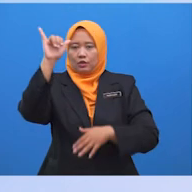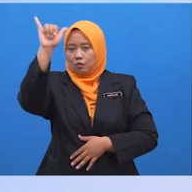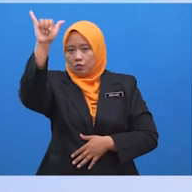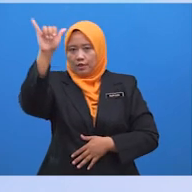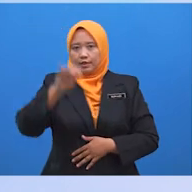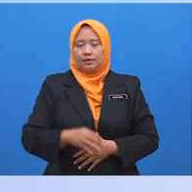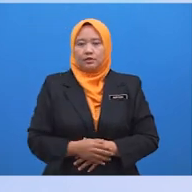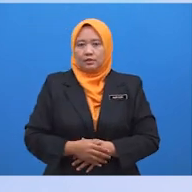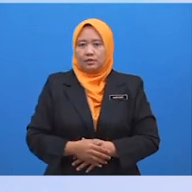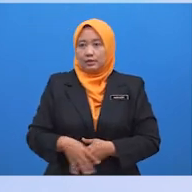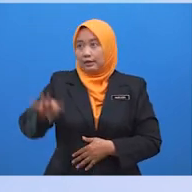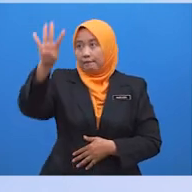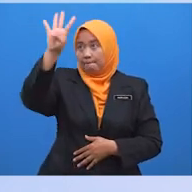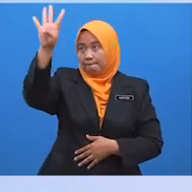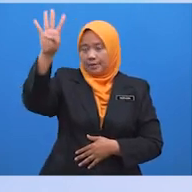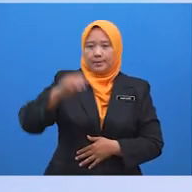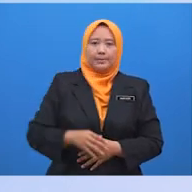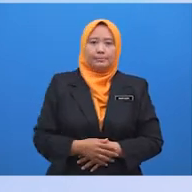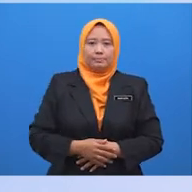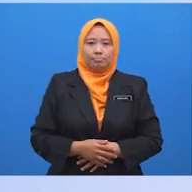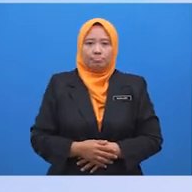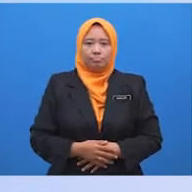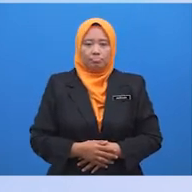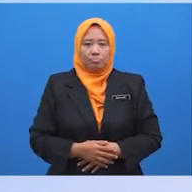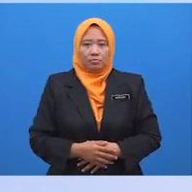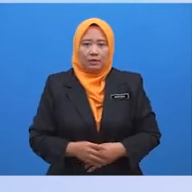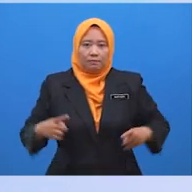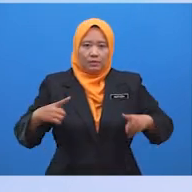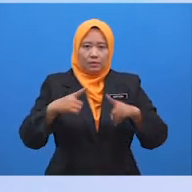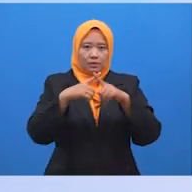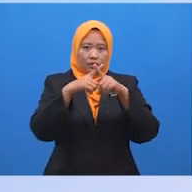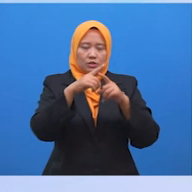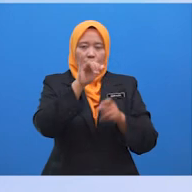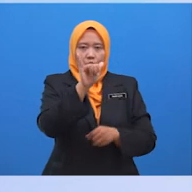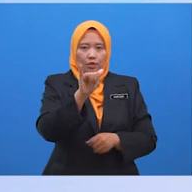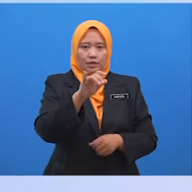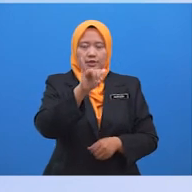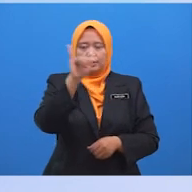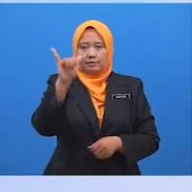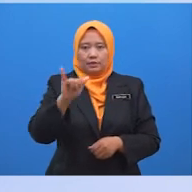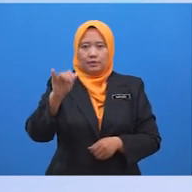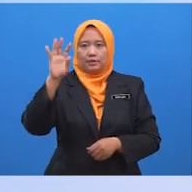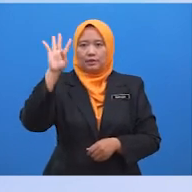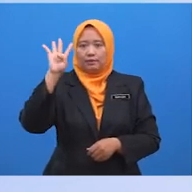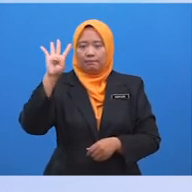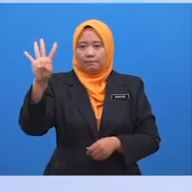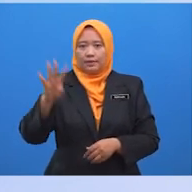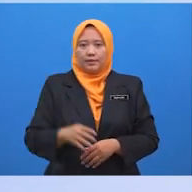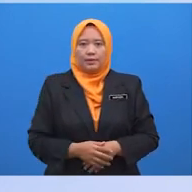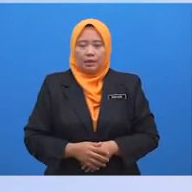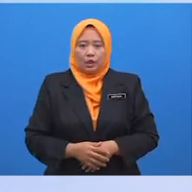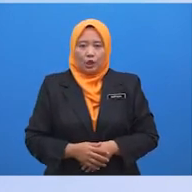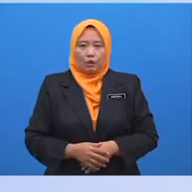Apa yang dapat kita nyatakan di sini ialah pintasan Y sama dengan 4 dan pintasan